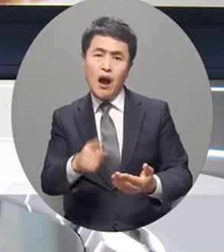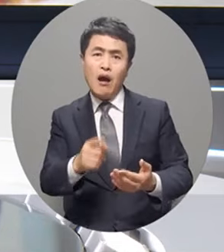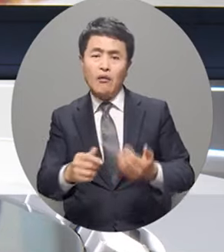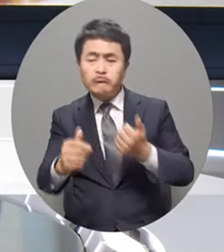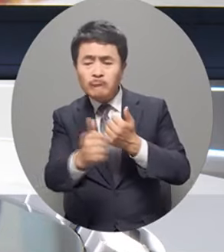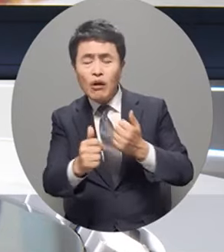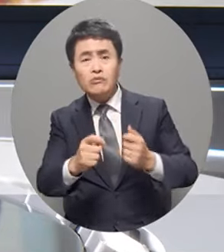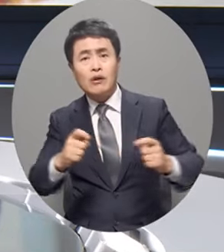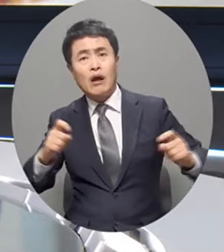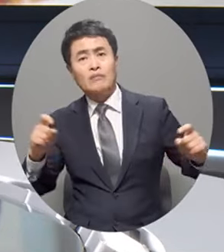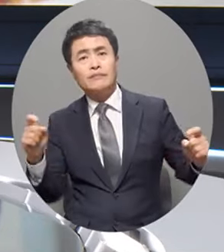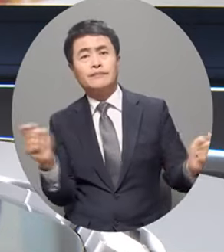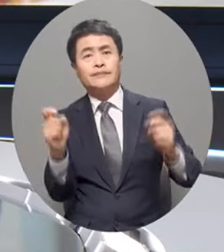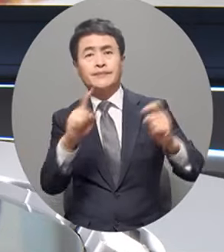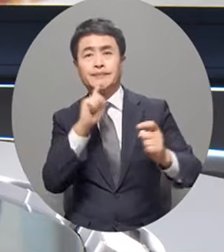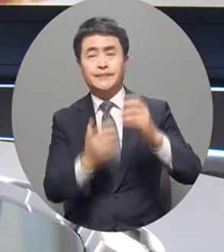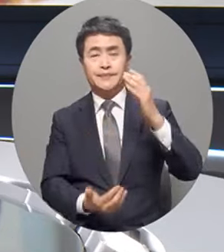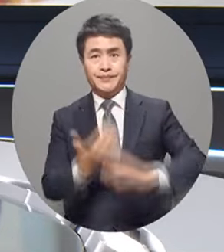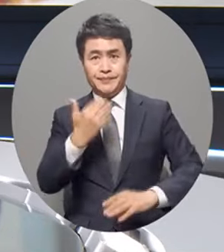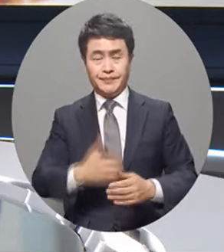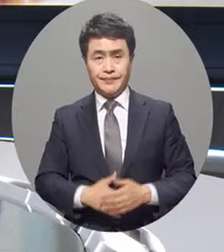버렸습니다 신수아